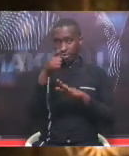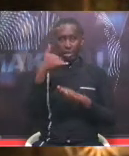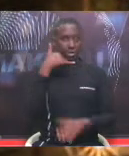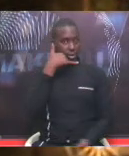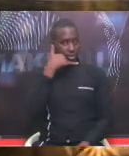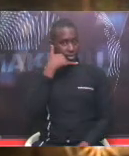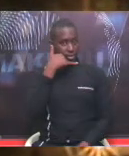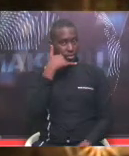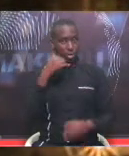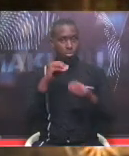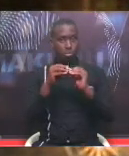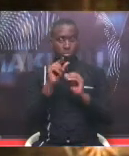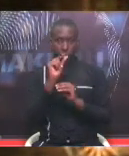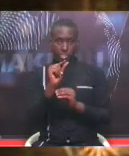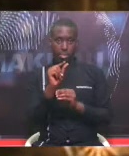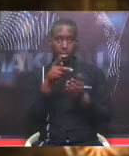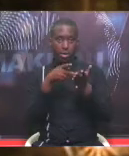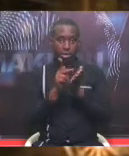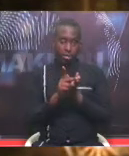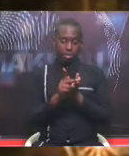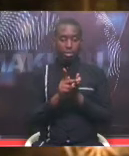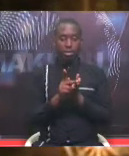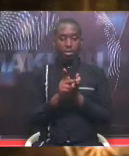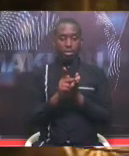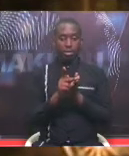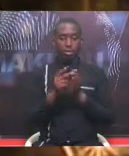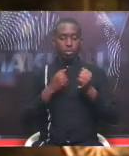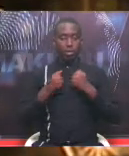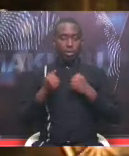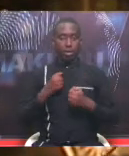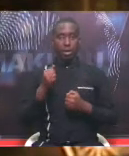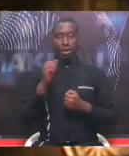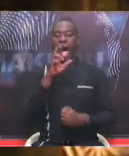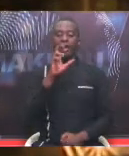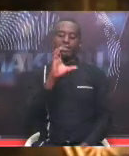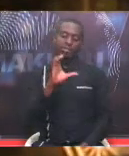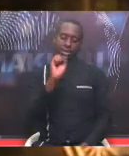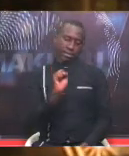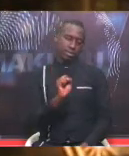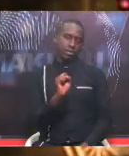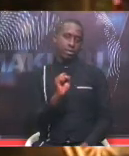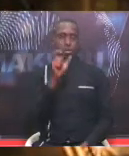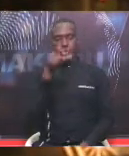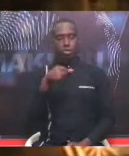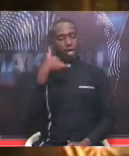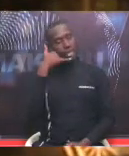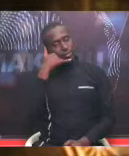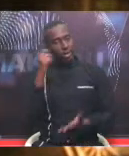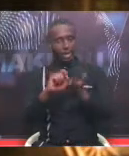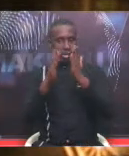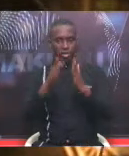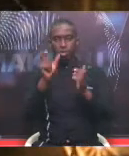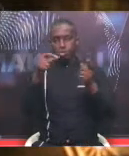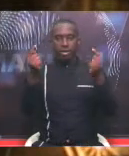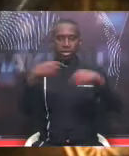telefone imirongo migufi iti yishyurwa na Rwanda Correction Service tuba tugira ngo mbere a telefone yiyandikishe ndetse yandikishe